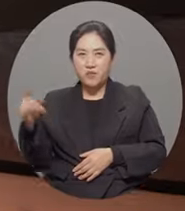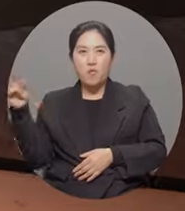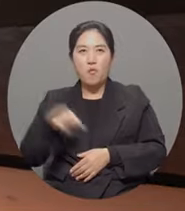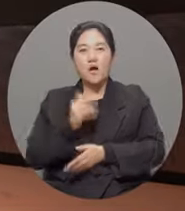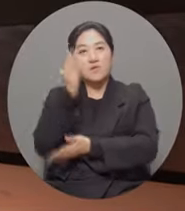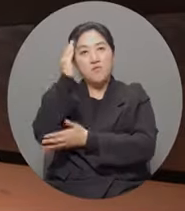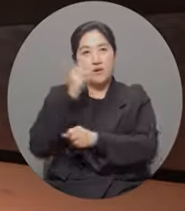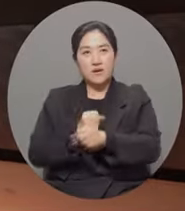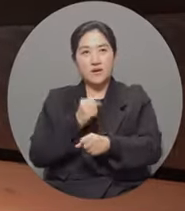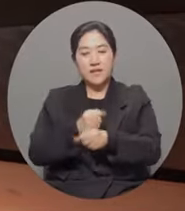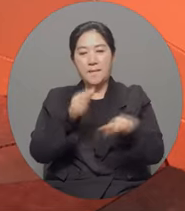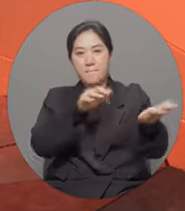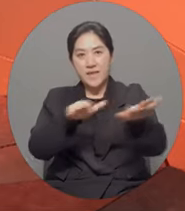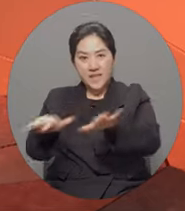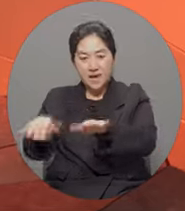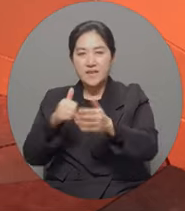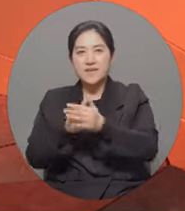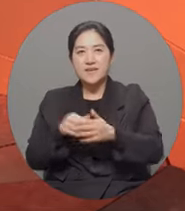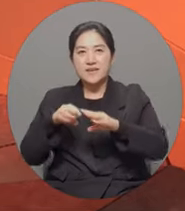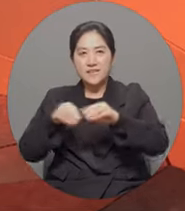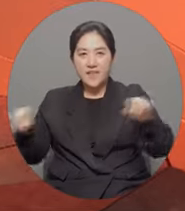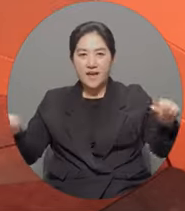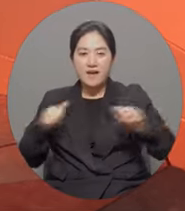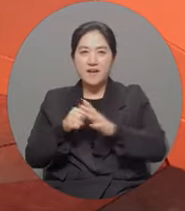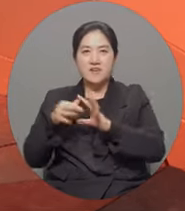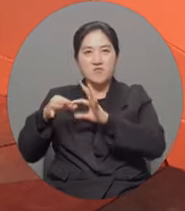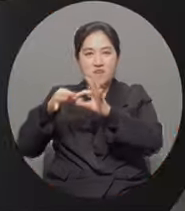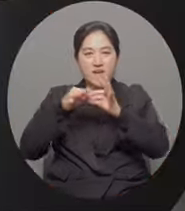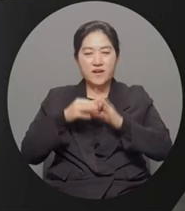나서는데, 바다에 이어 육상